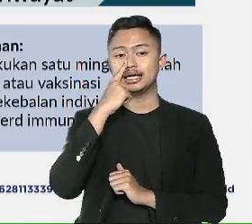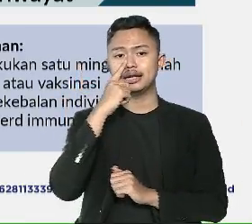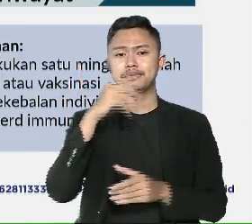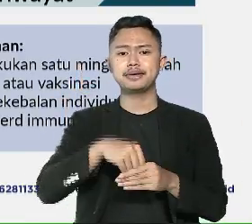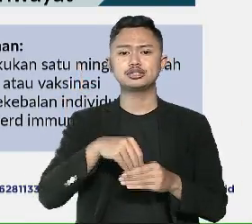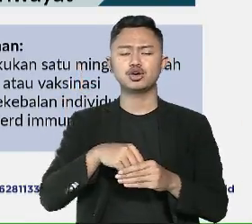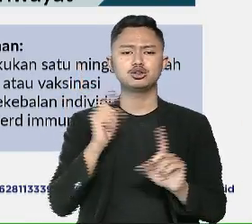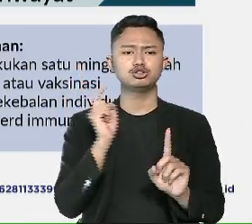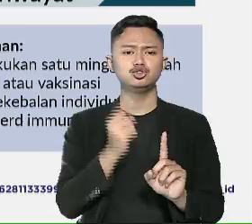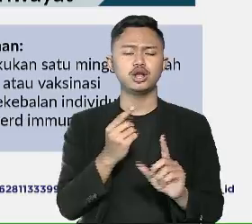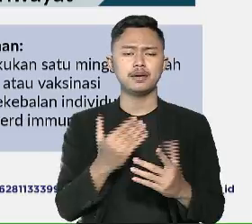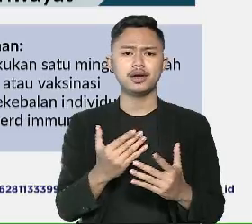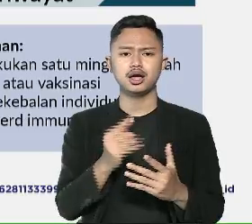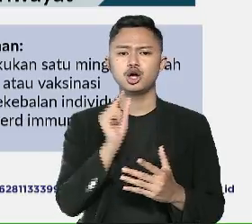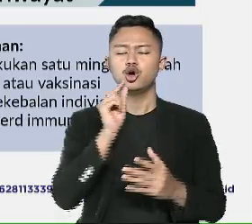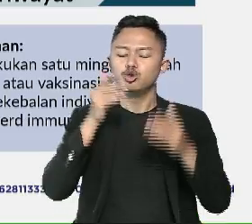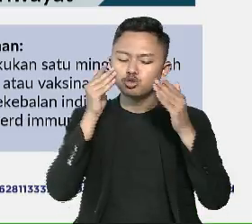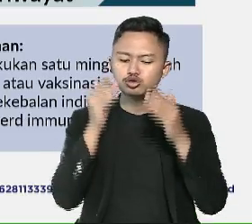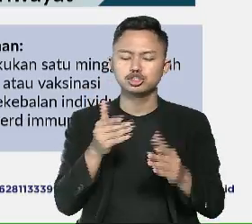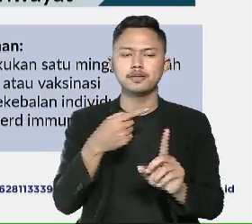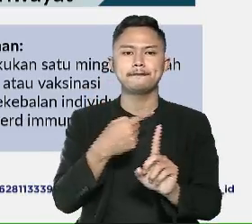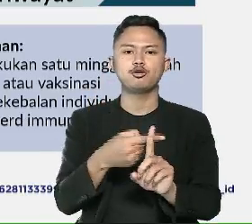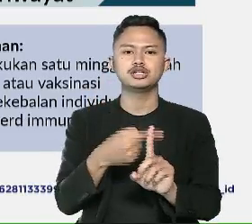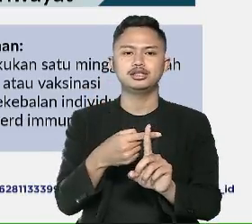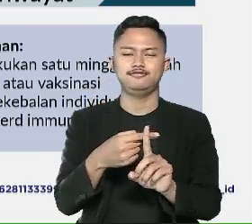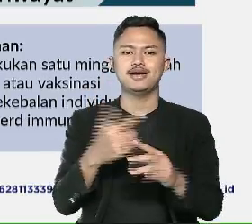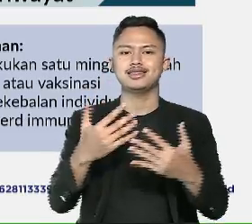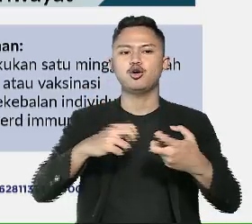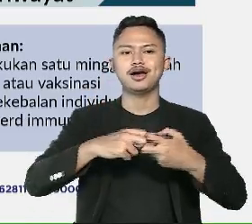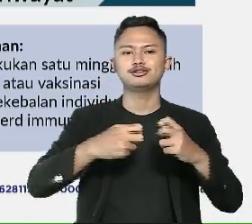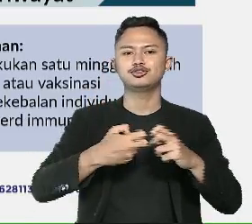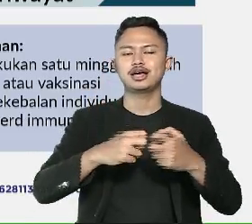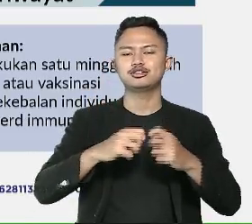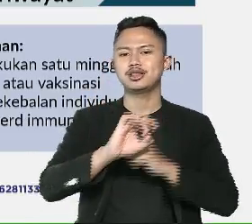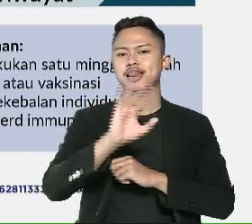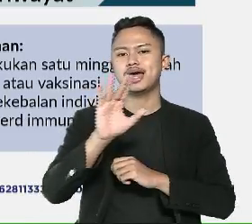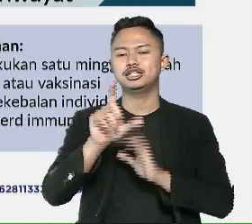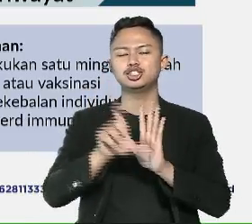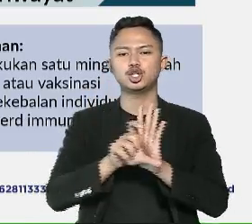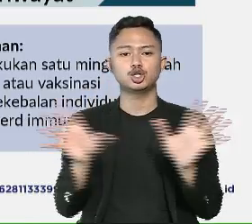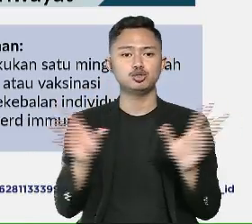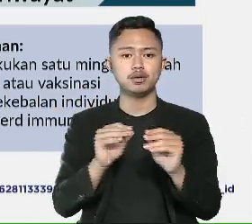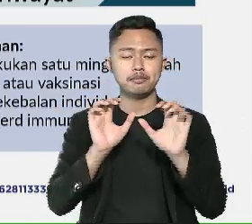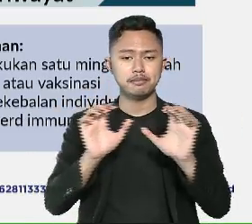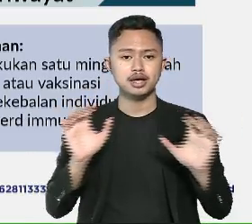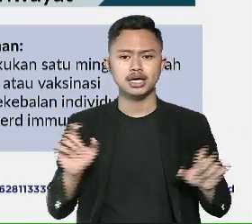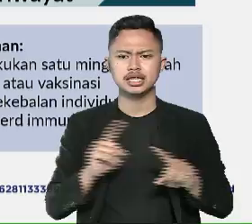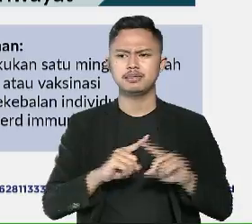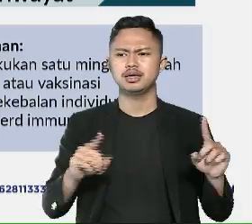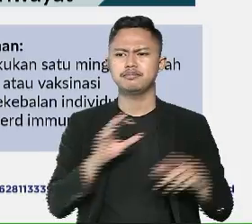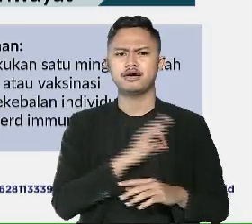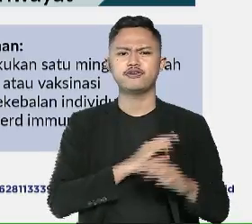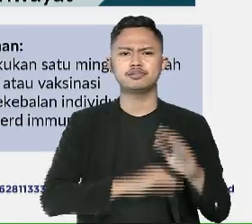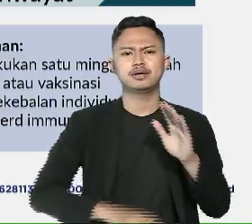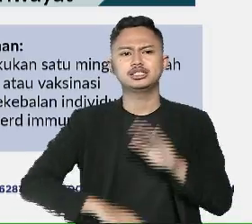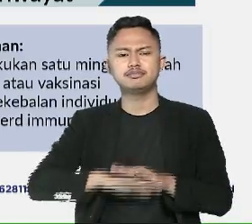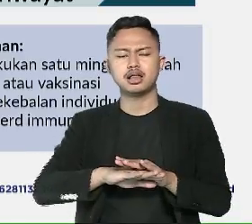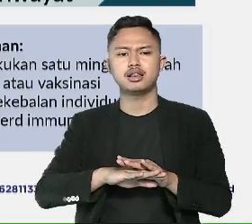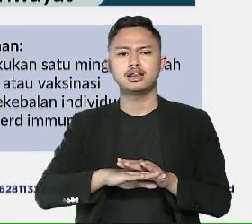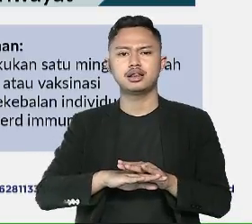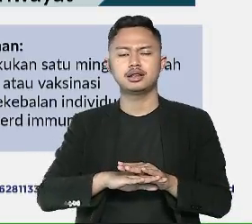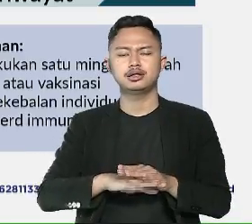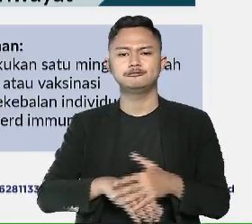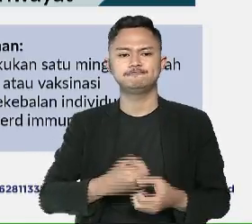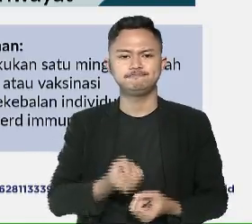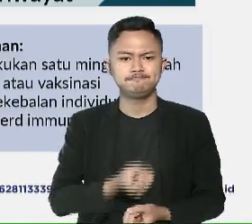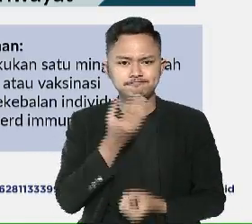untuk mendeteksi kasus positif pada kumpulan kasus dalam jumlah yang banyak secara lebih efisien dan